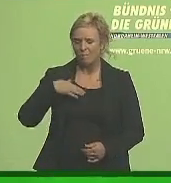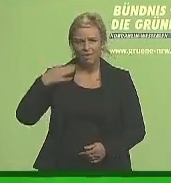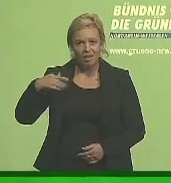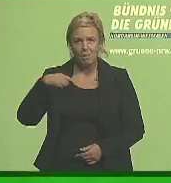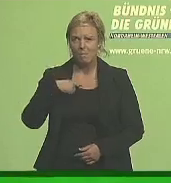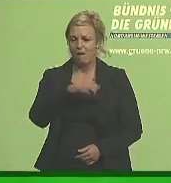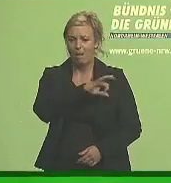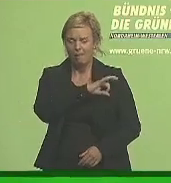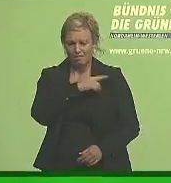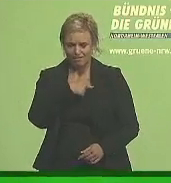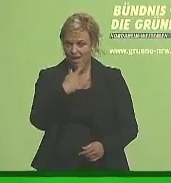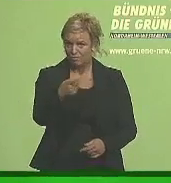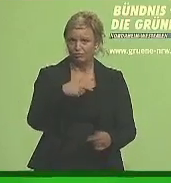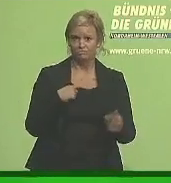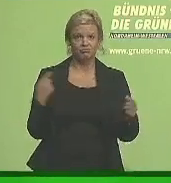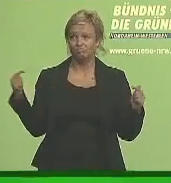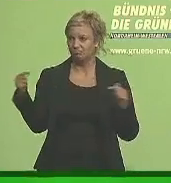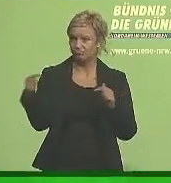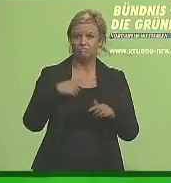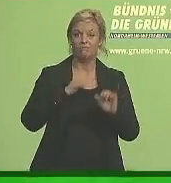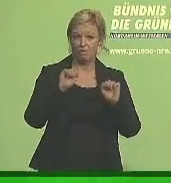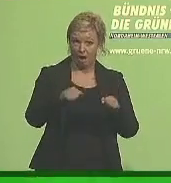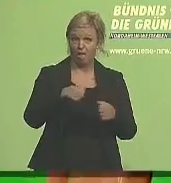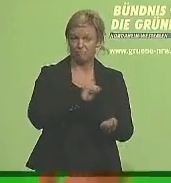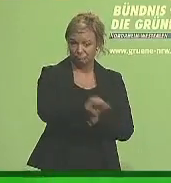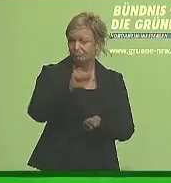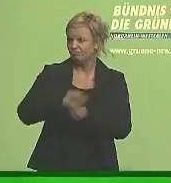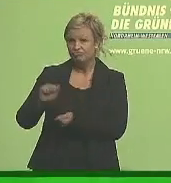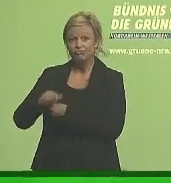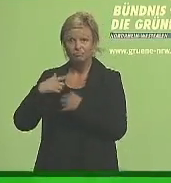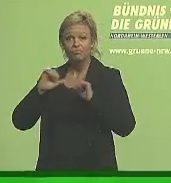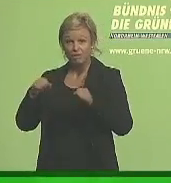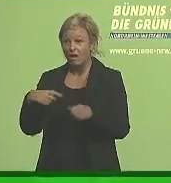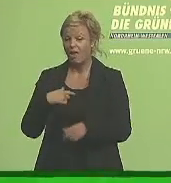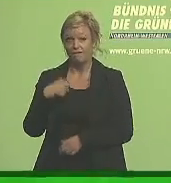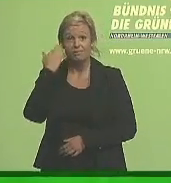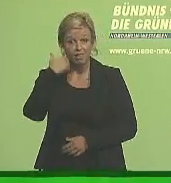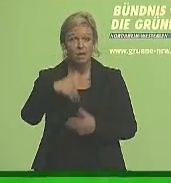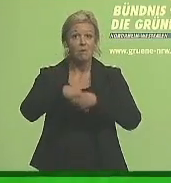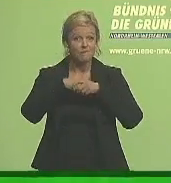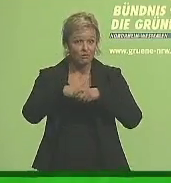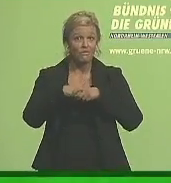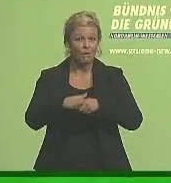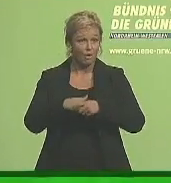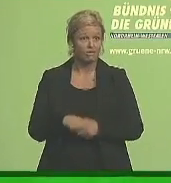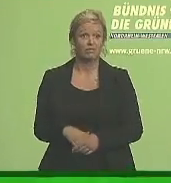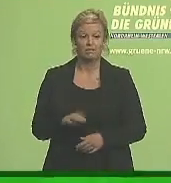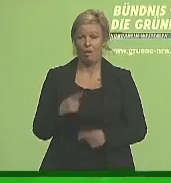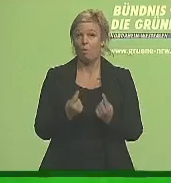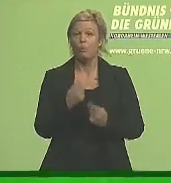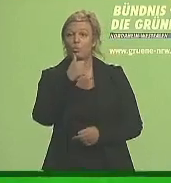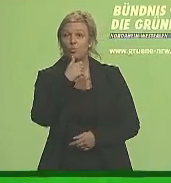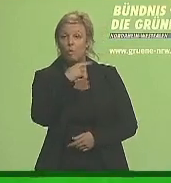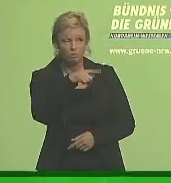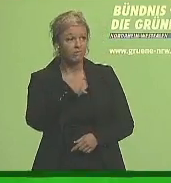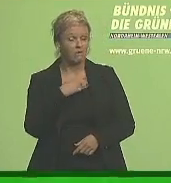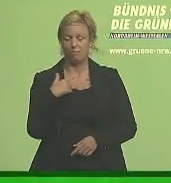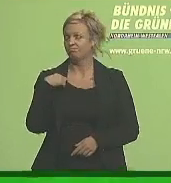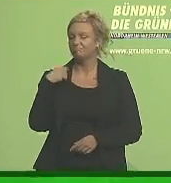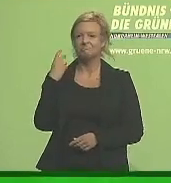diesem Antrag und dieser Aufstellung Paroli bieten, liebe Kolleginnen, Kollegen, Freundinnen und Freunde von der Grünen Jugend. Da mache ich mir gar keine